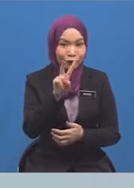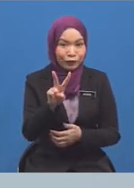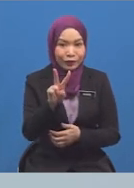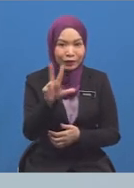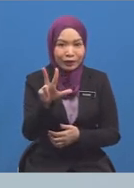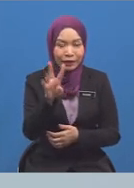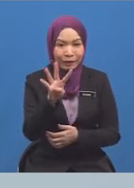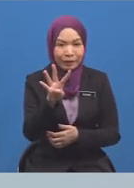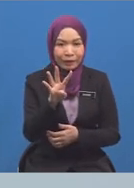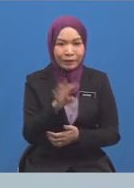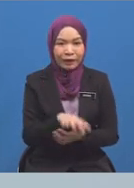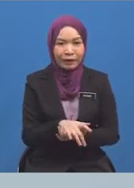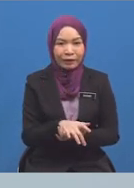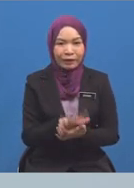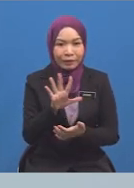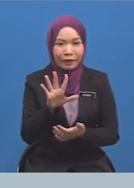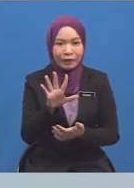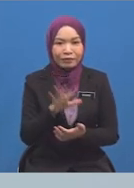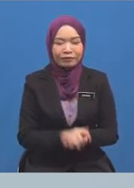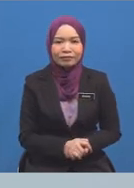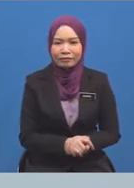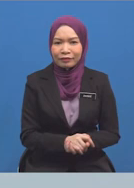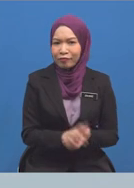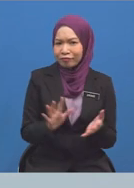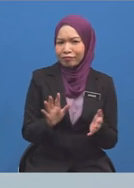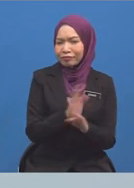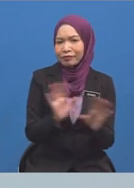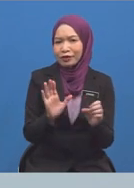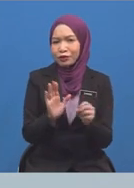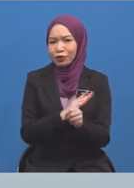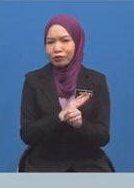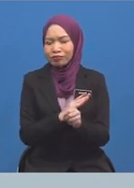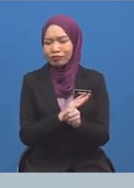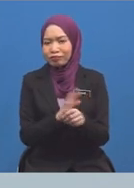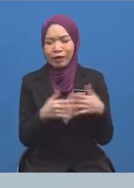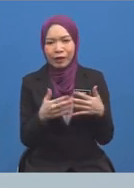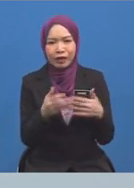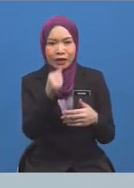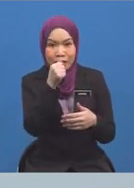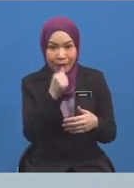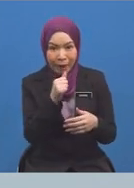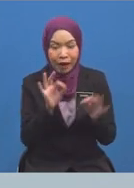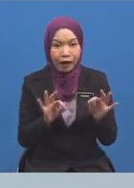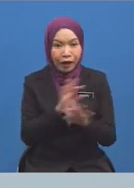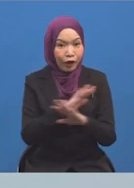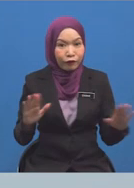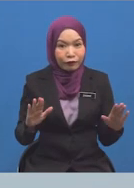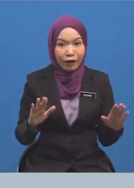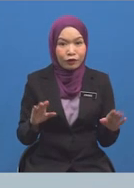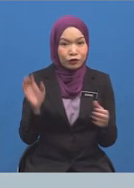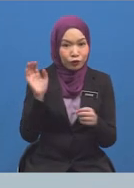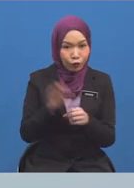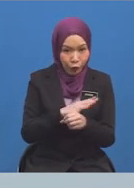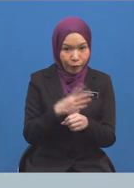apa tak cukup tempat untuk menurut lagi Saba jika tak cukup kita